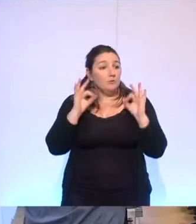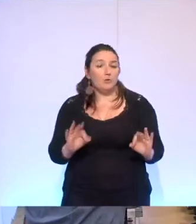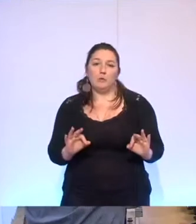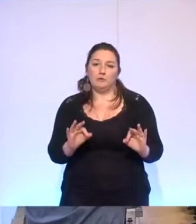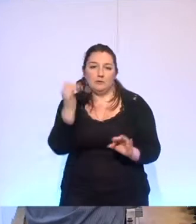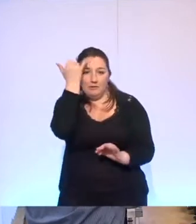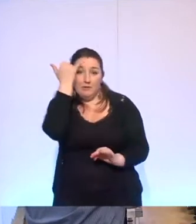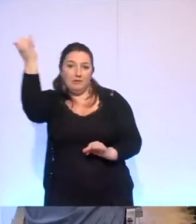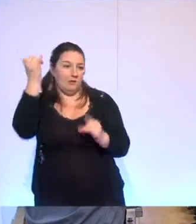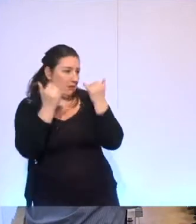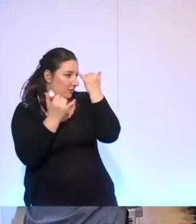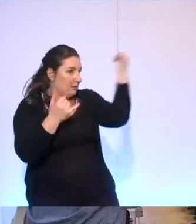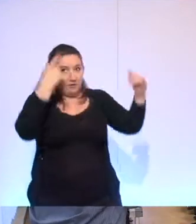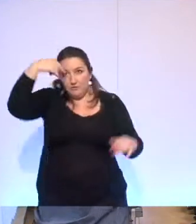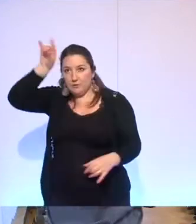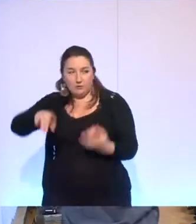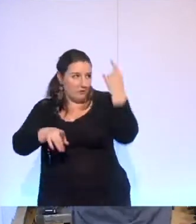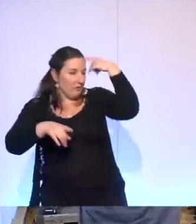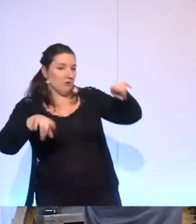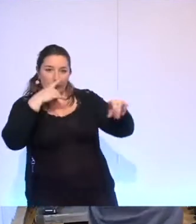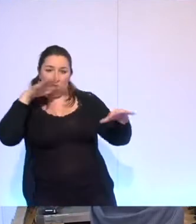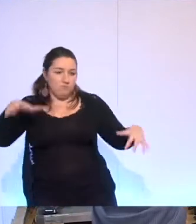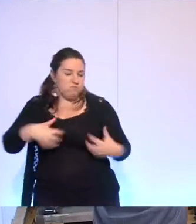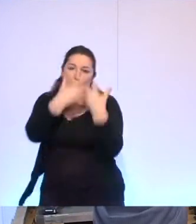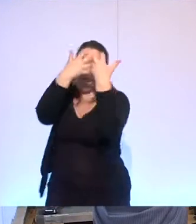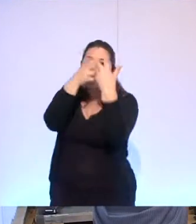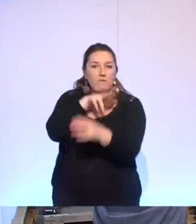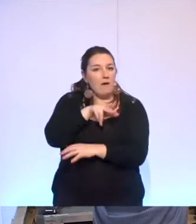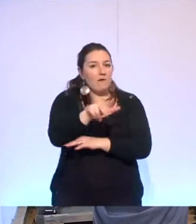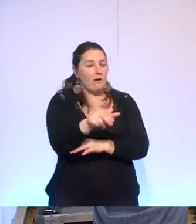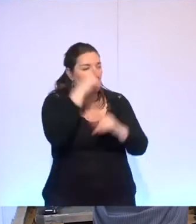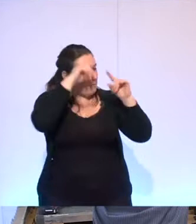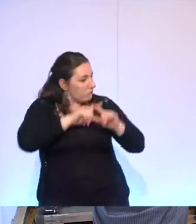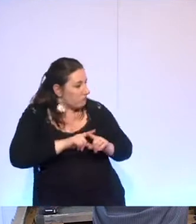confrontation des idées, il y aura opposition.